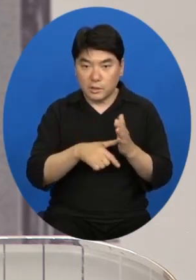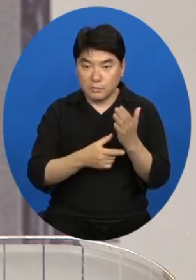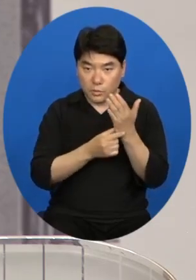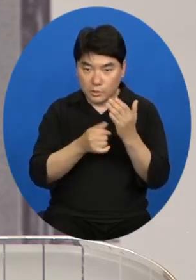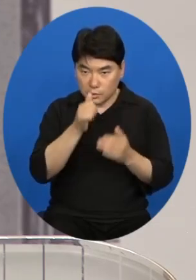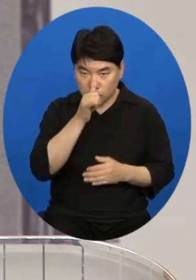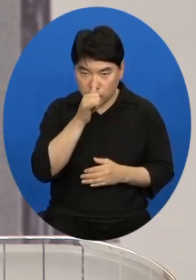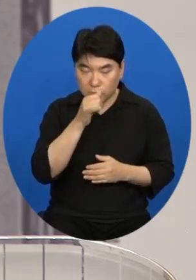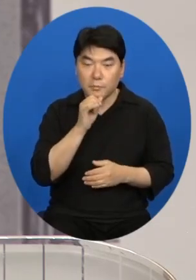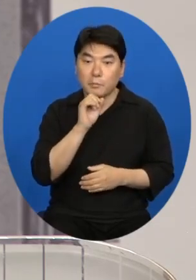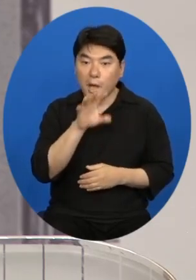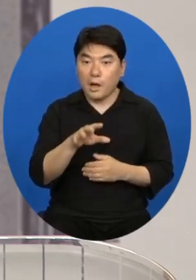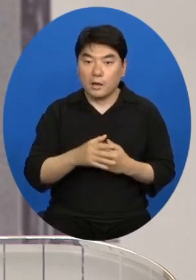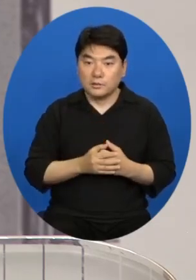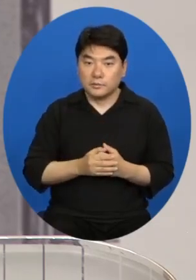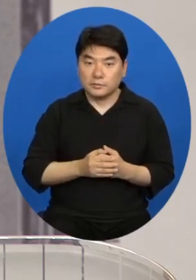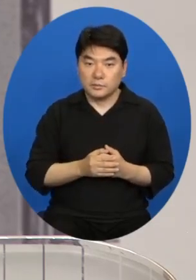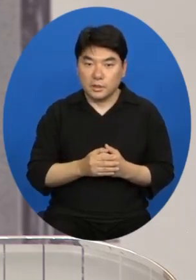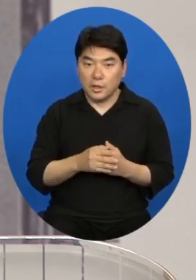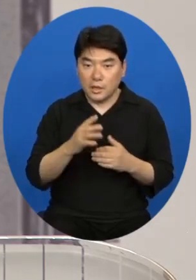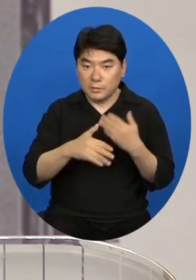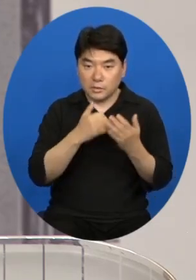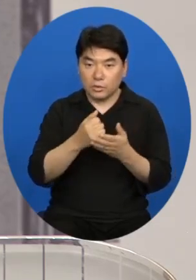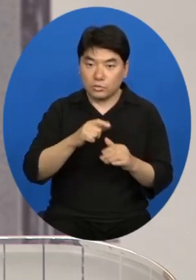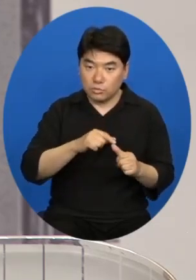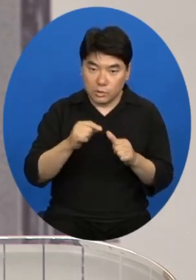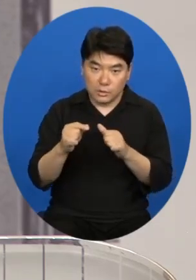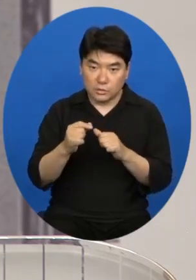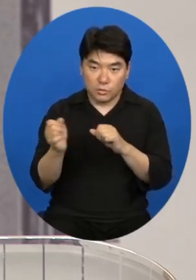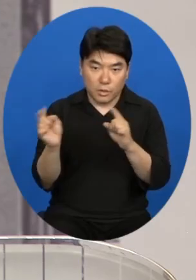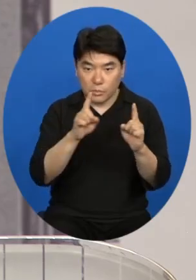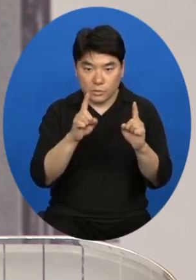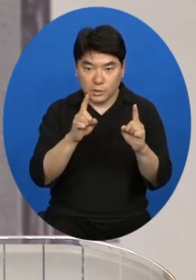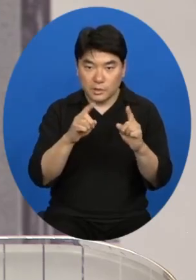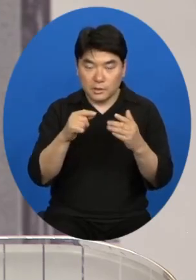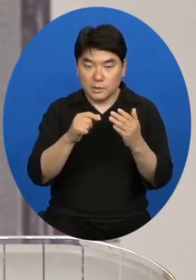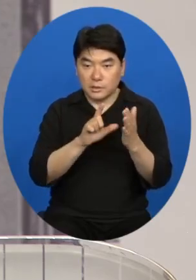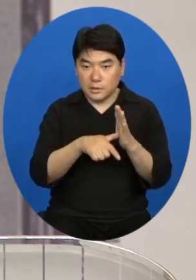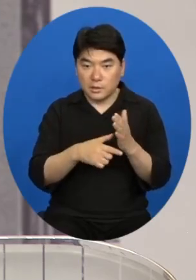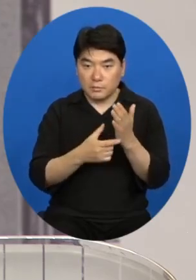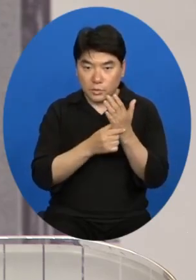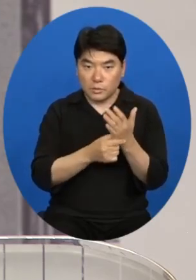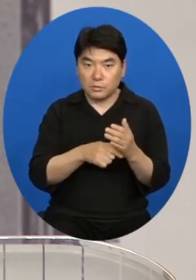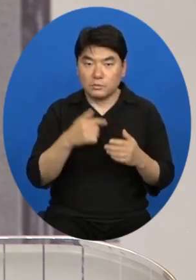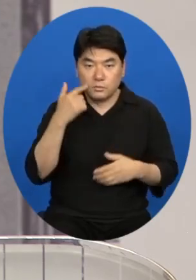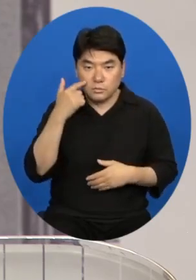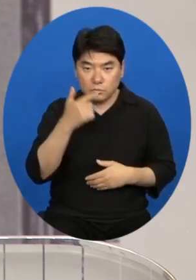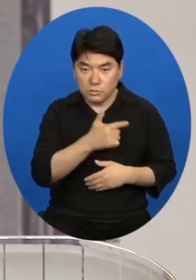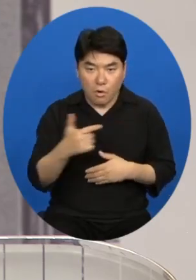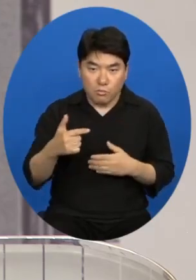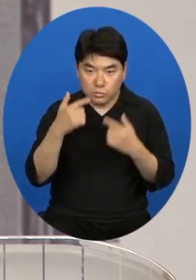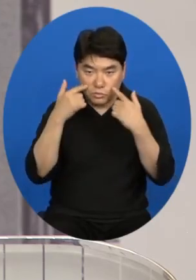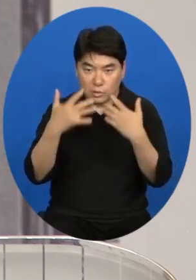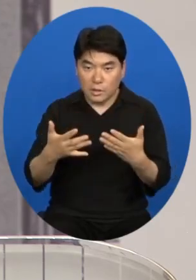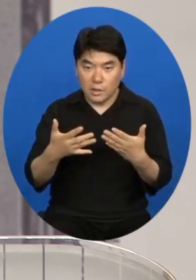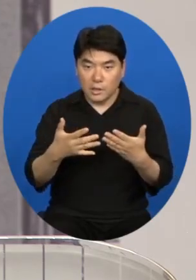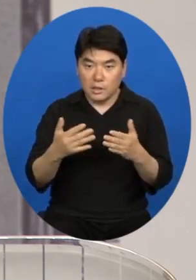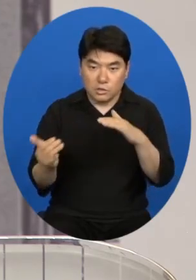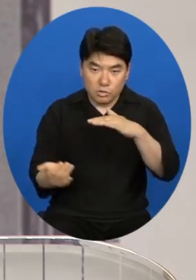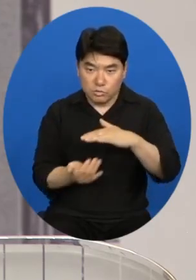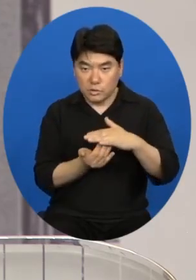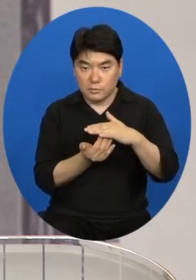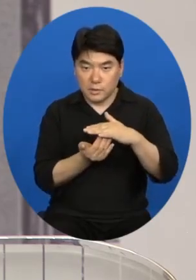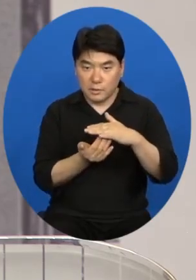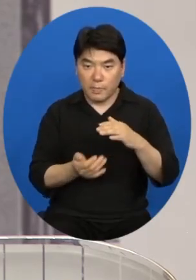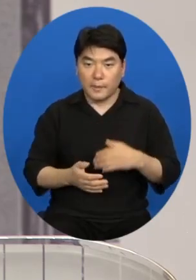말씀드렸어요. 하나님께서 구원하시고 회복시키는 데 그 시간표는요, 너무나 정확하게 그 일을 이루신다는